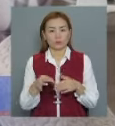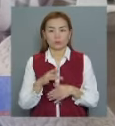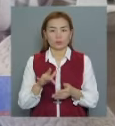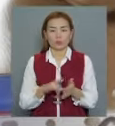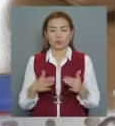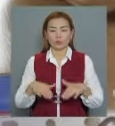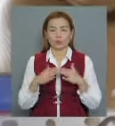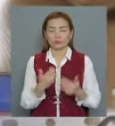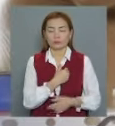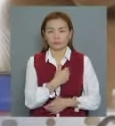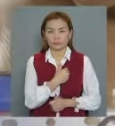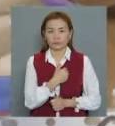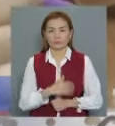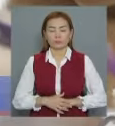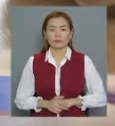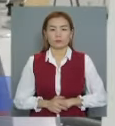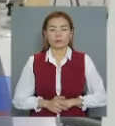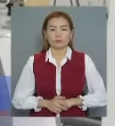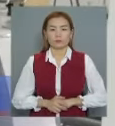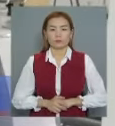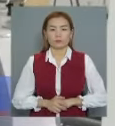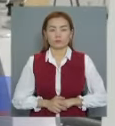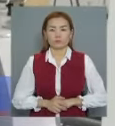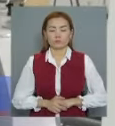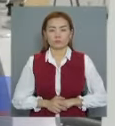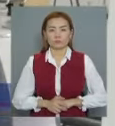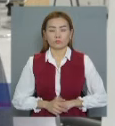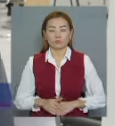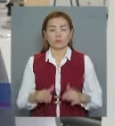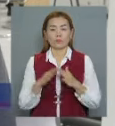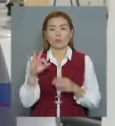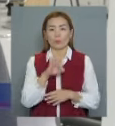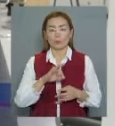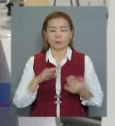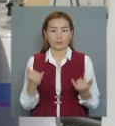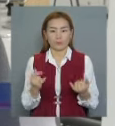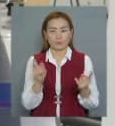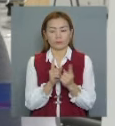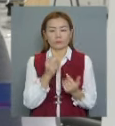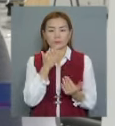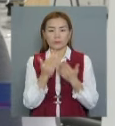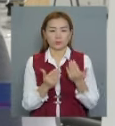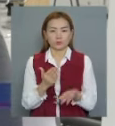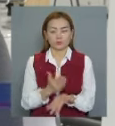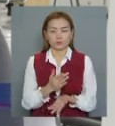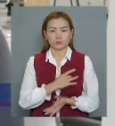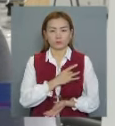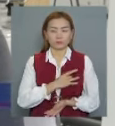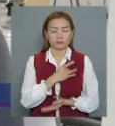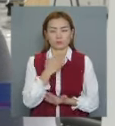орталығынан баспанаға қол жеткізсем дейді. Бүгін тұрғын үй мәселесі бойынша қабылдауға келіп, өзіме